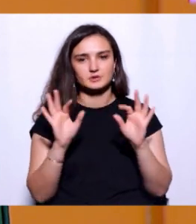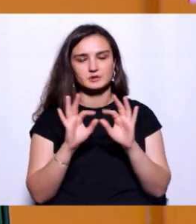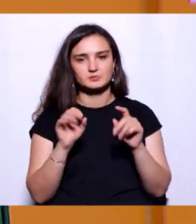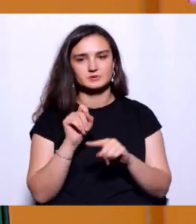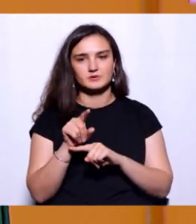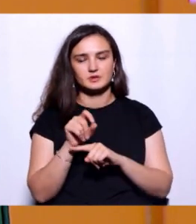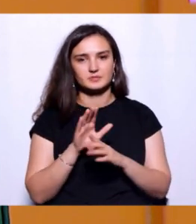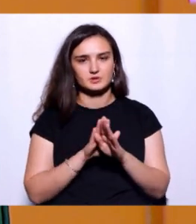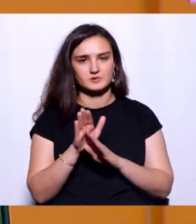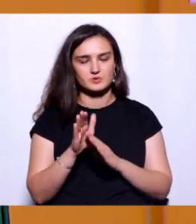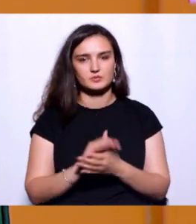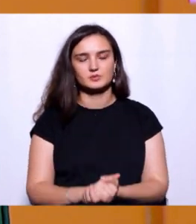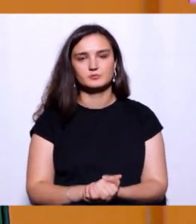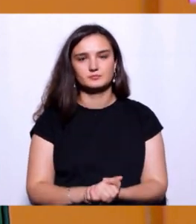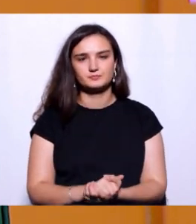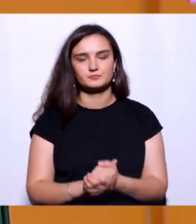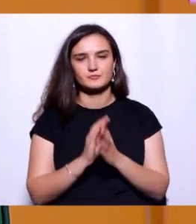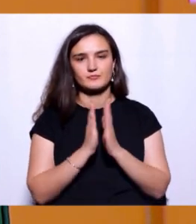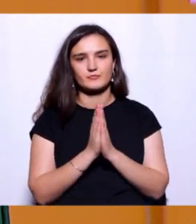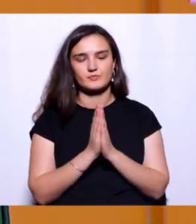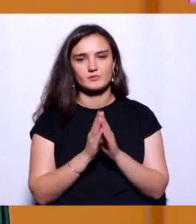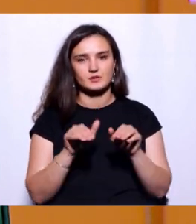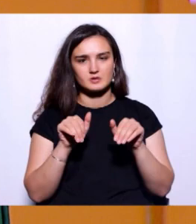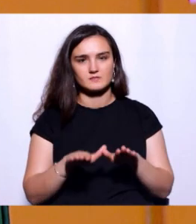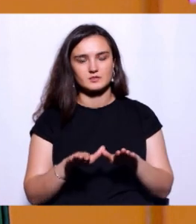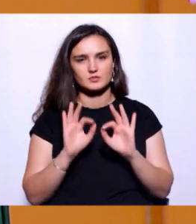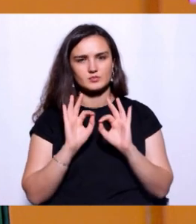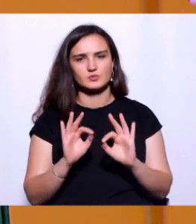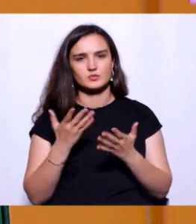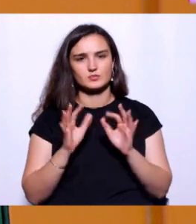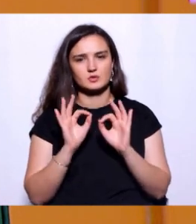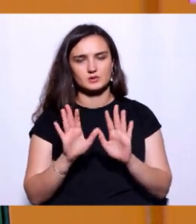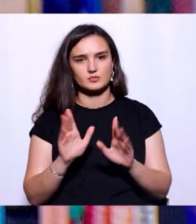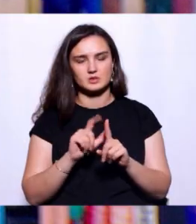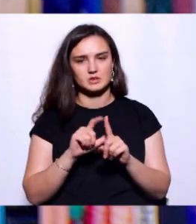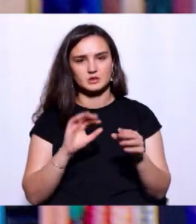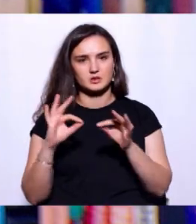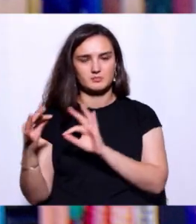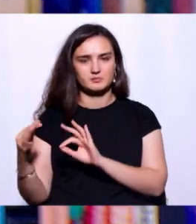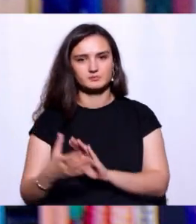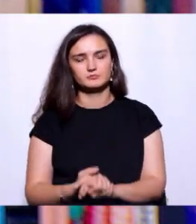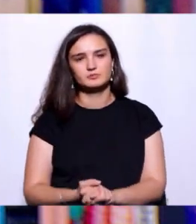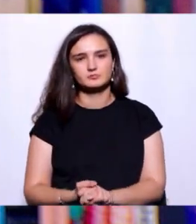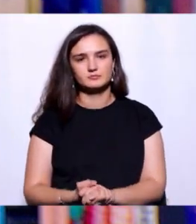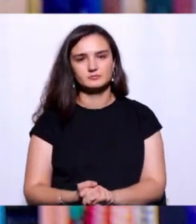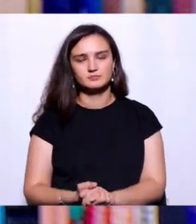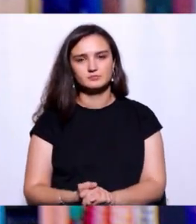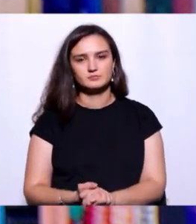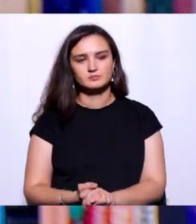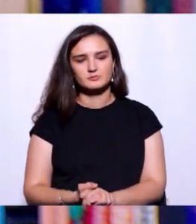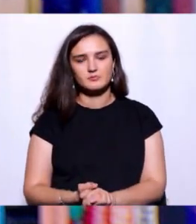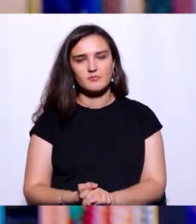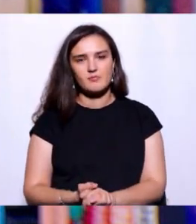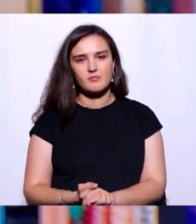გააზრების დავალება შევასრულოთ. გთხოვთ, გადაწყვიტეთ, სწორია თუ არა წინადადებები. Yeah, very good. Okay.